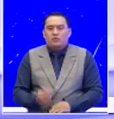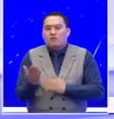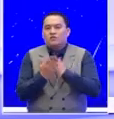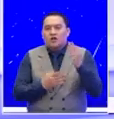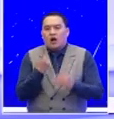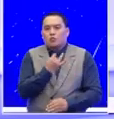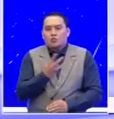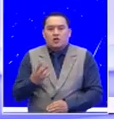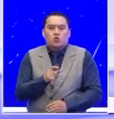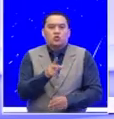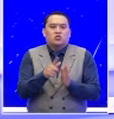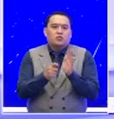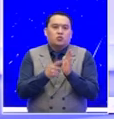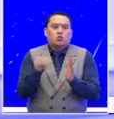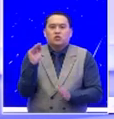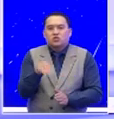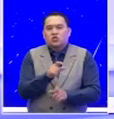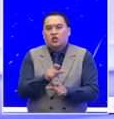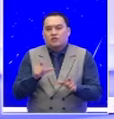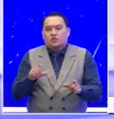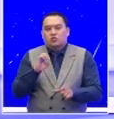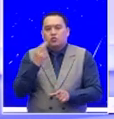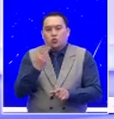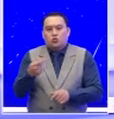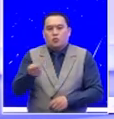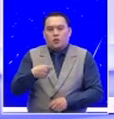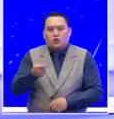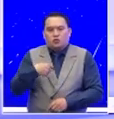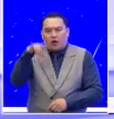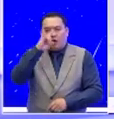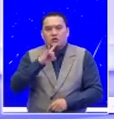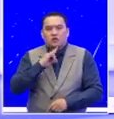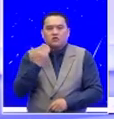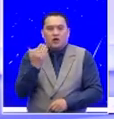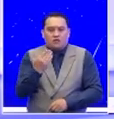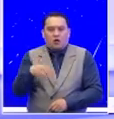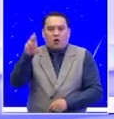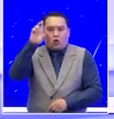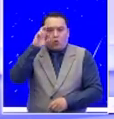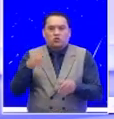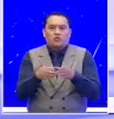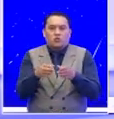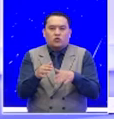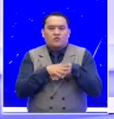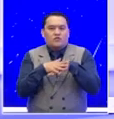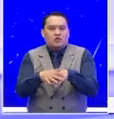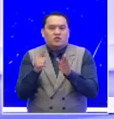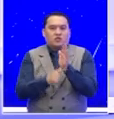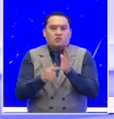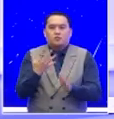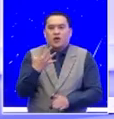Свыше 1 миллиона 700 тысяч человек получили соцпособие в Казахстане. На это из госфонда выделили